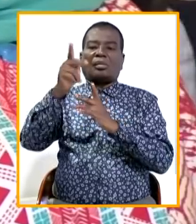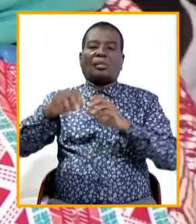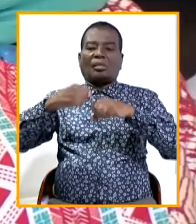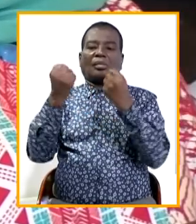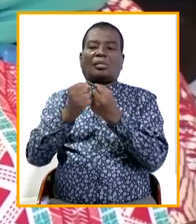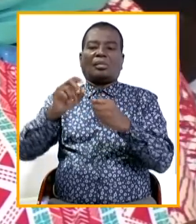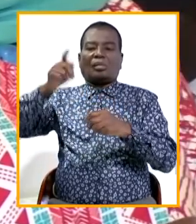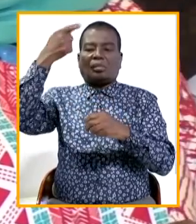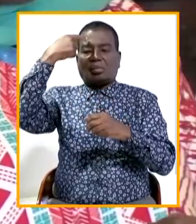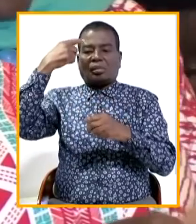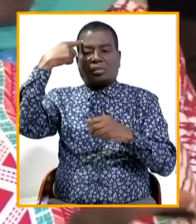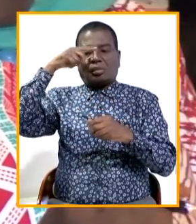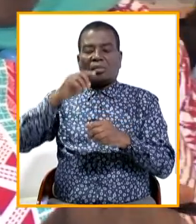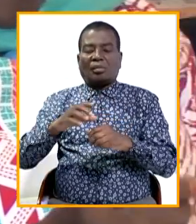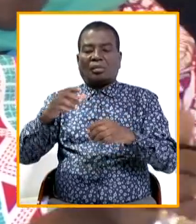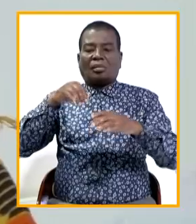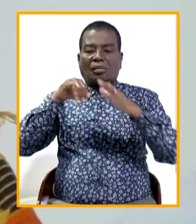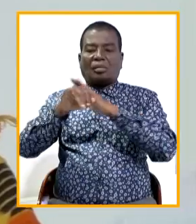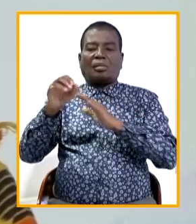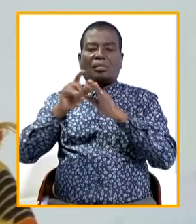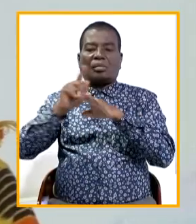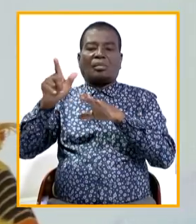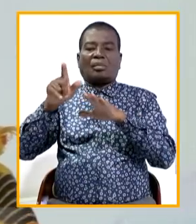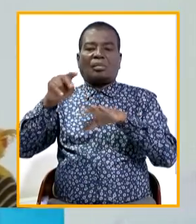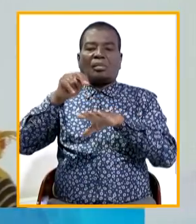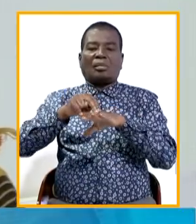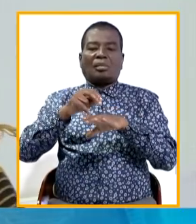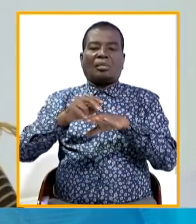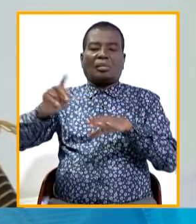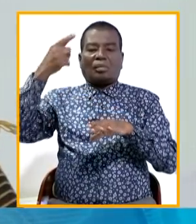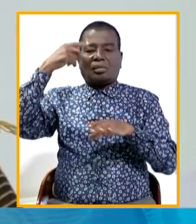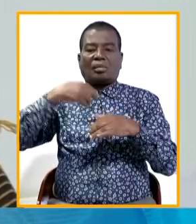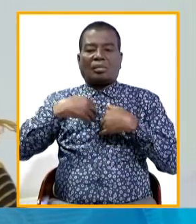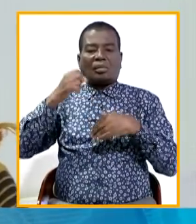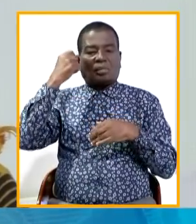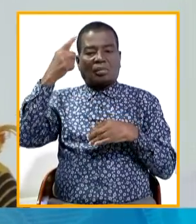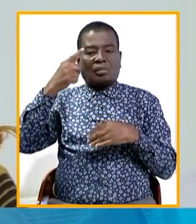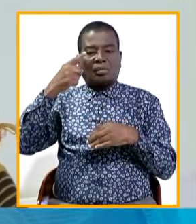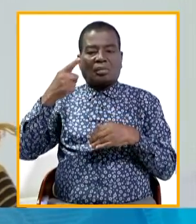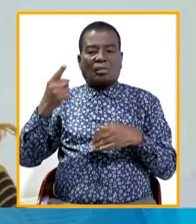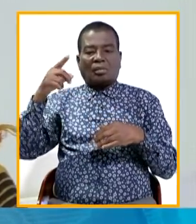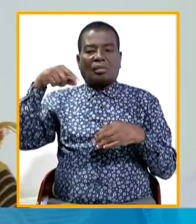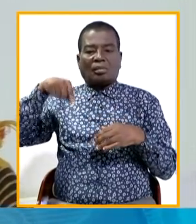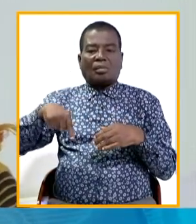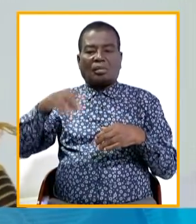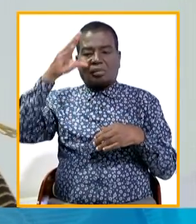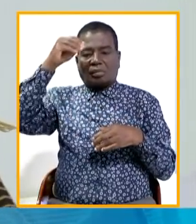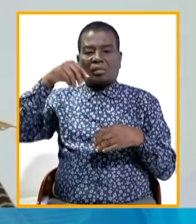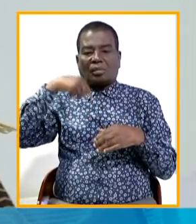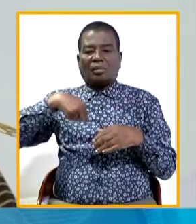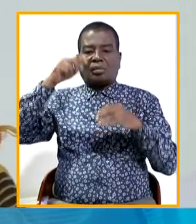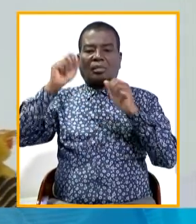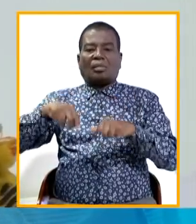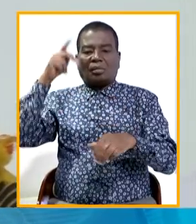du gouvernement en vue de leur insertion professionnelle. L'État a compris que l'homme doit pouvoir